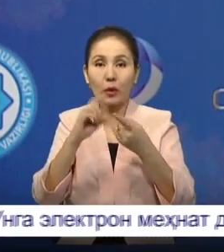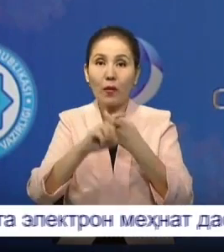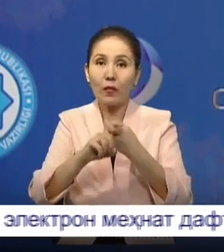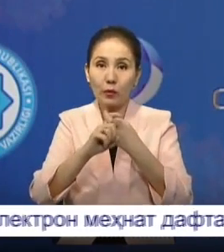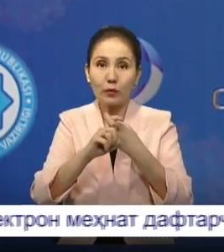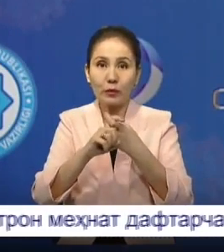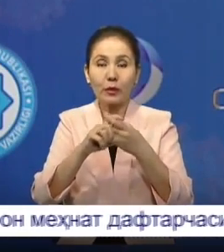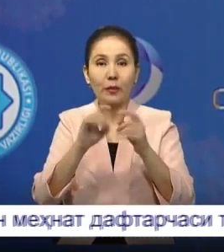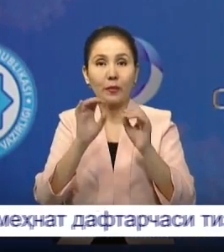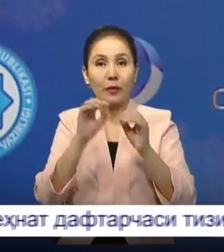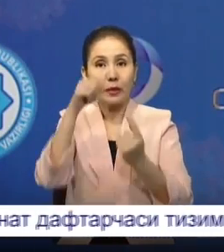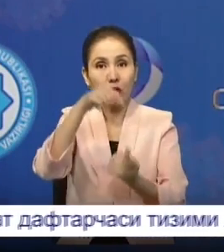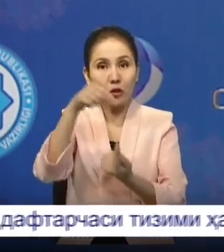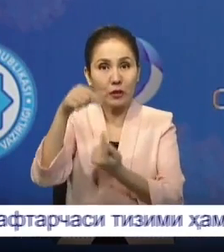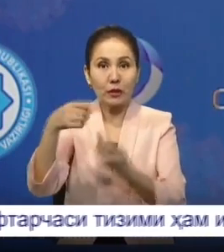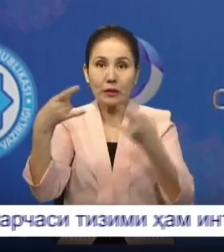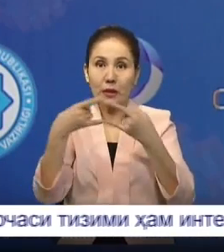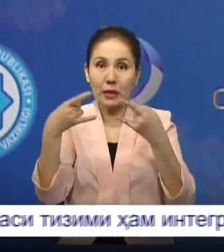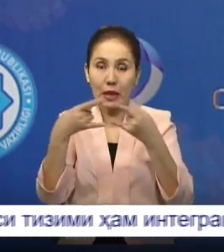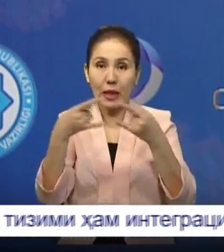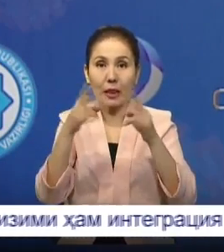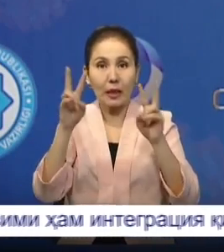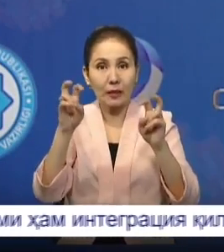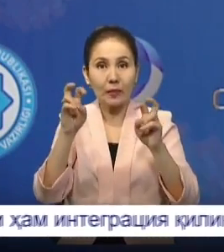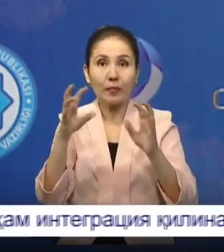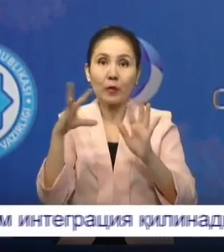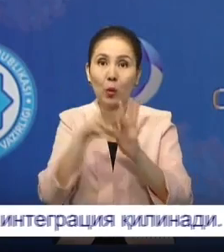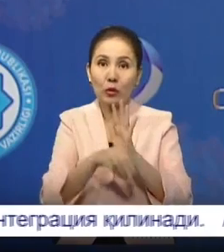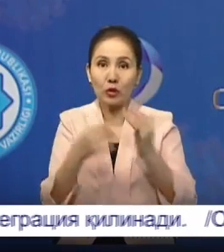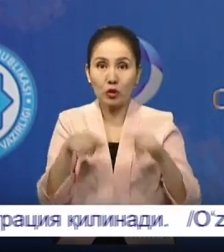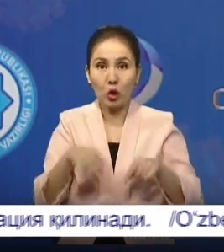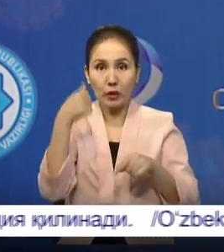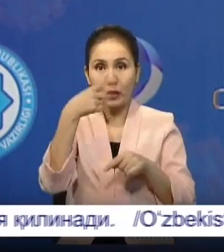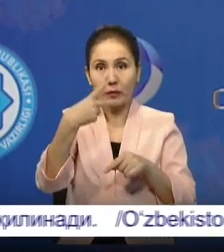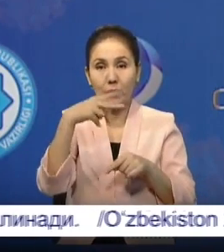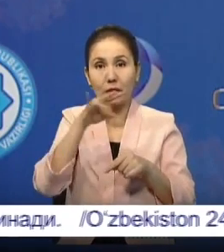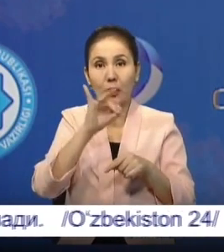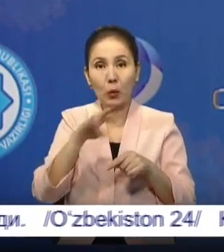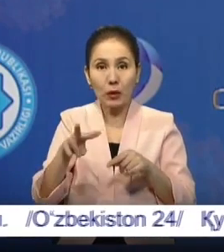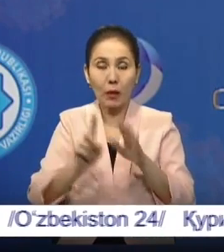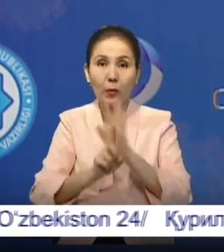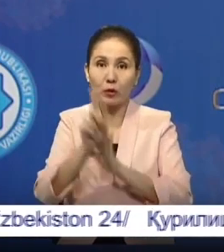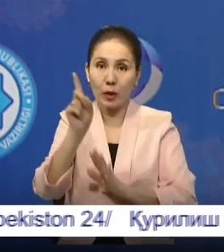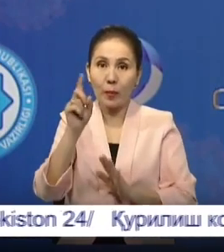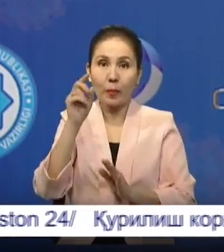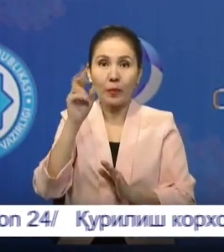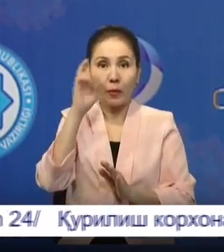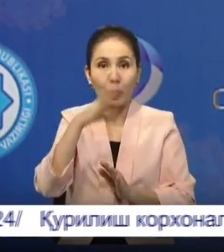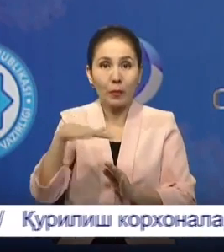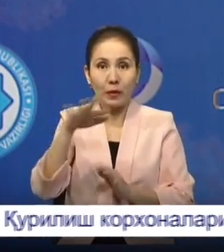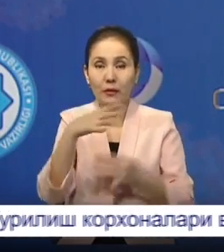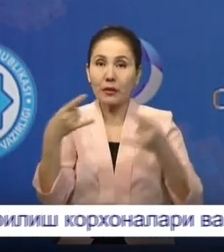qarshi targ'ibotga ixtisoslashtirilgan telekanallar safiga qo'shildi. Joriy yilning 20-iyulidan e'tiboran mamlakat